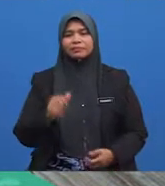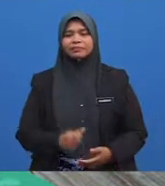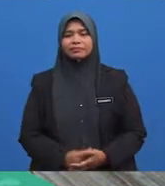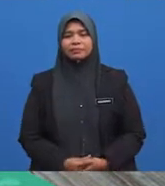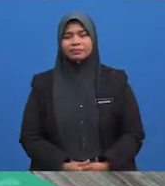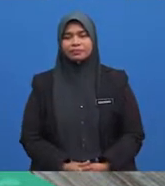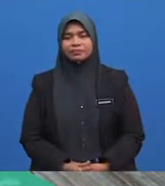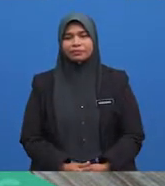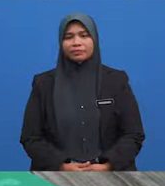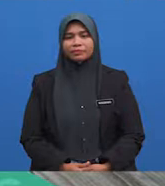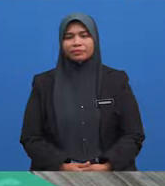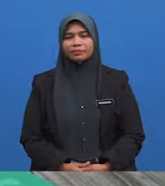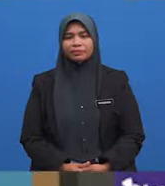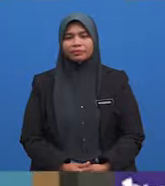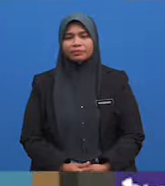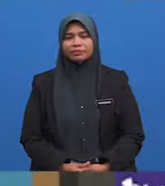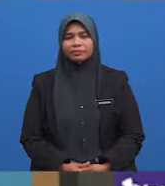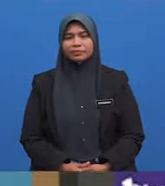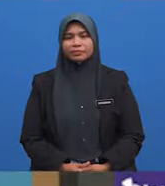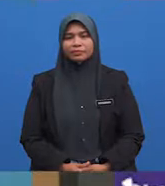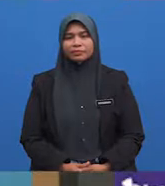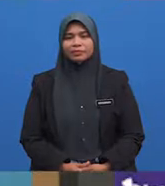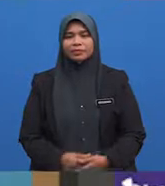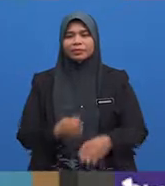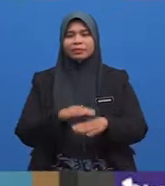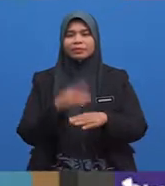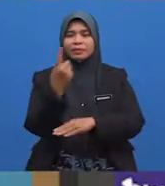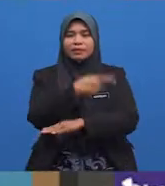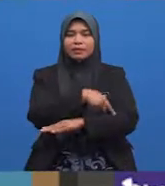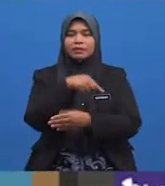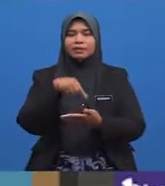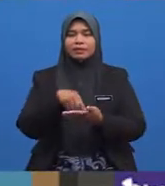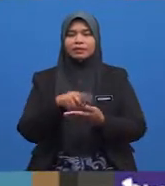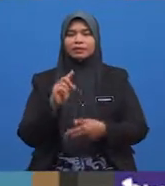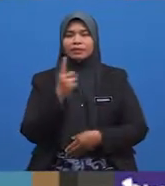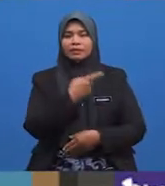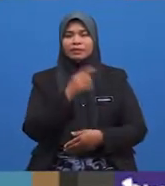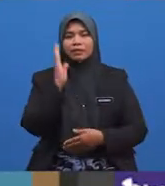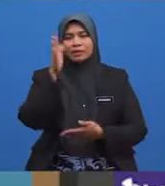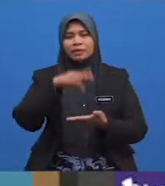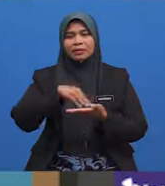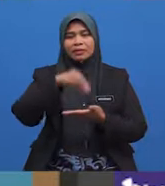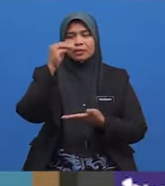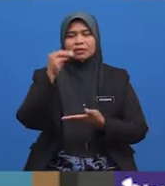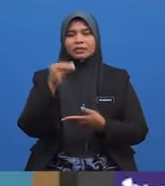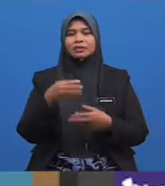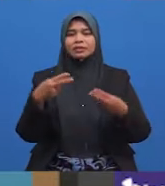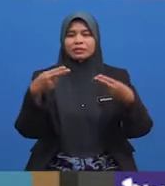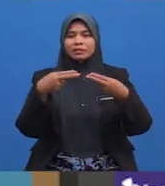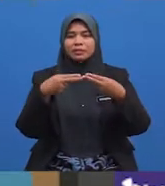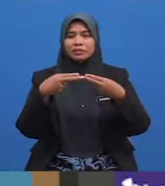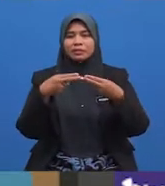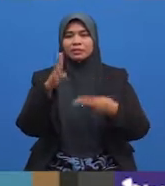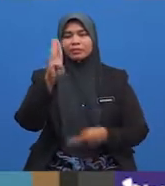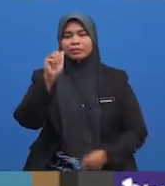Persekutuan, Kuala Lumpur. Pada hari ini, kita akan mempelajari sambungan